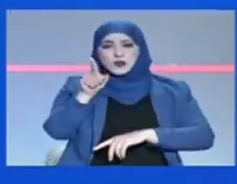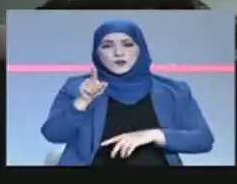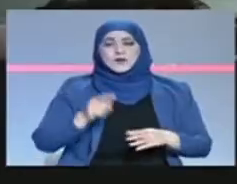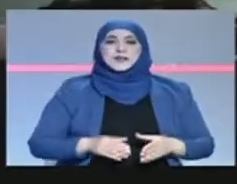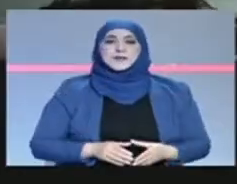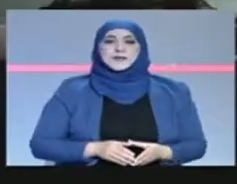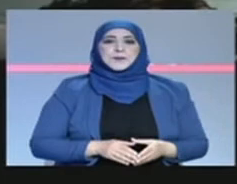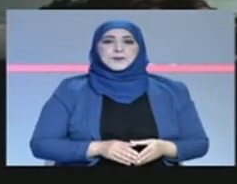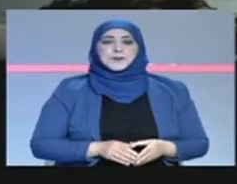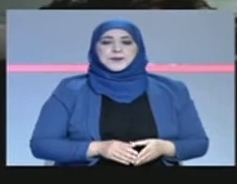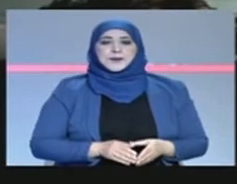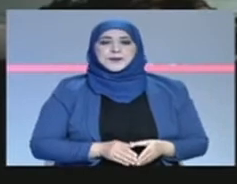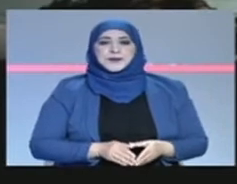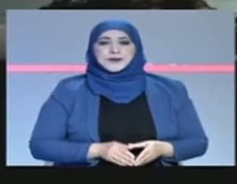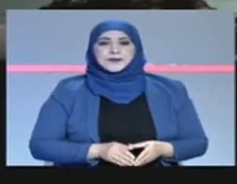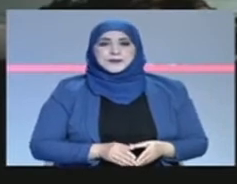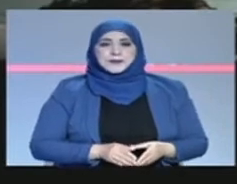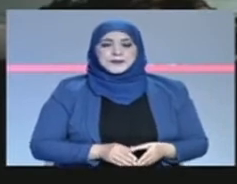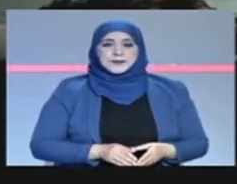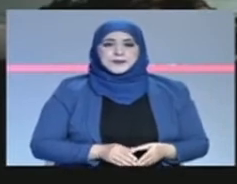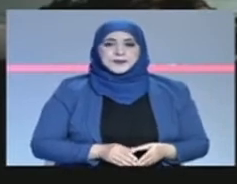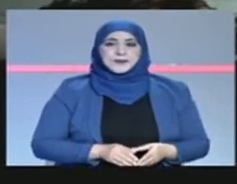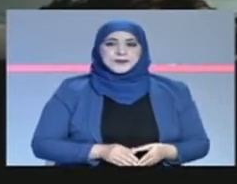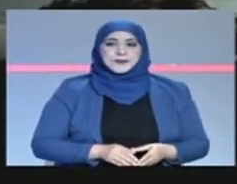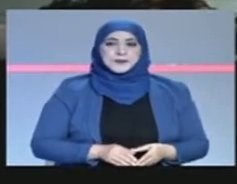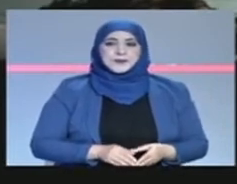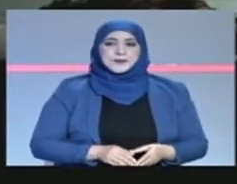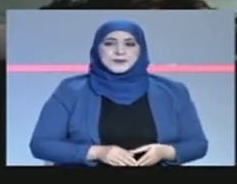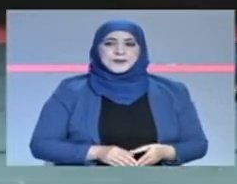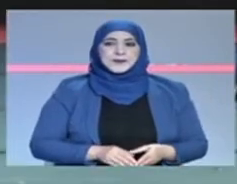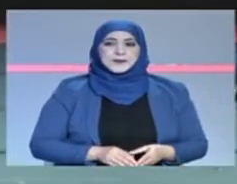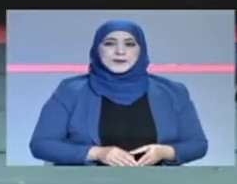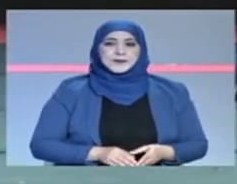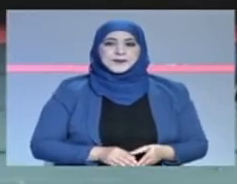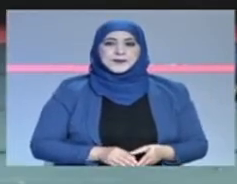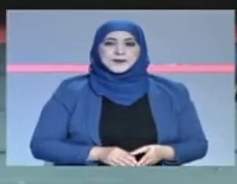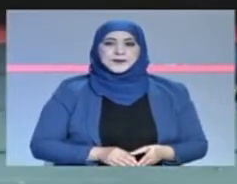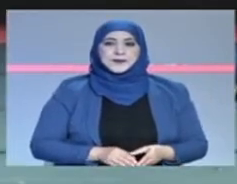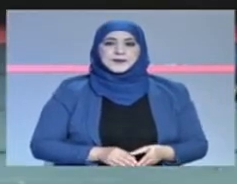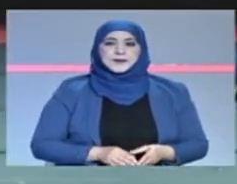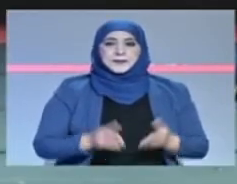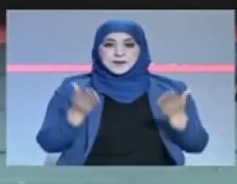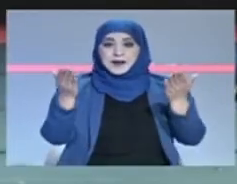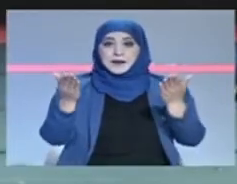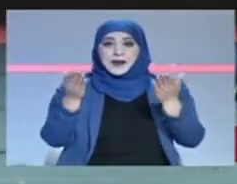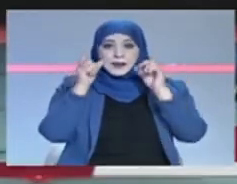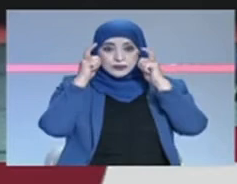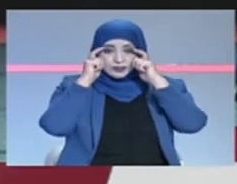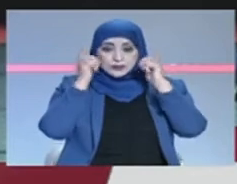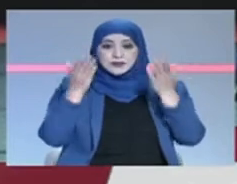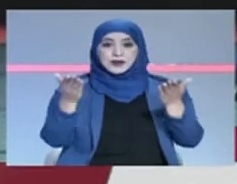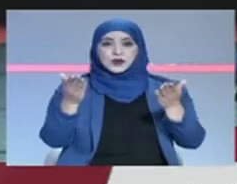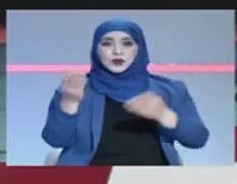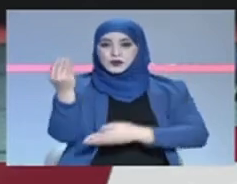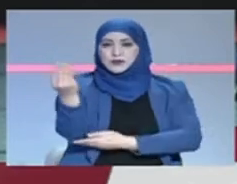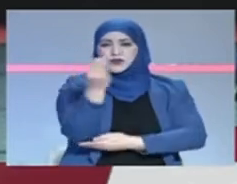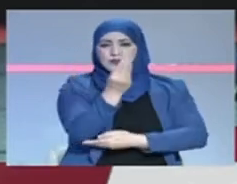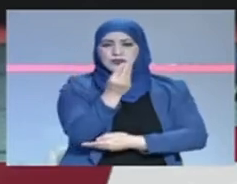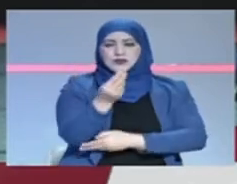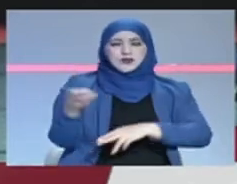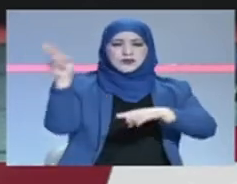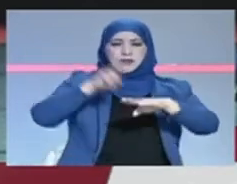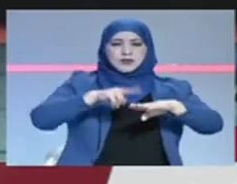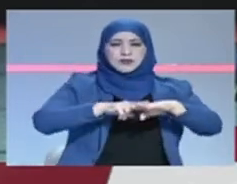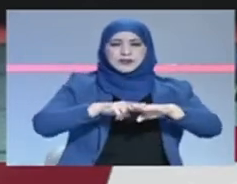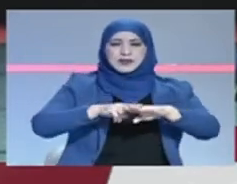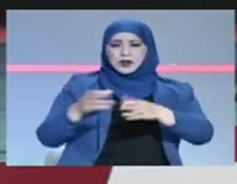يا بهذا المشهد قتل تلميذ متطرف